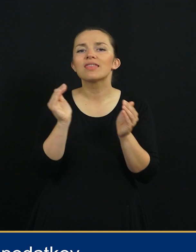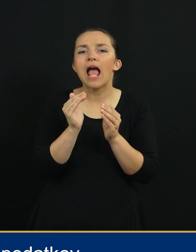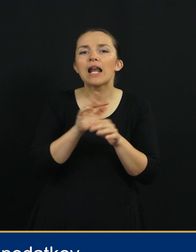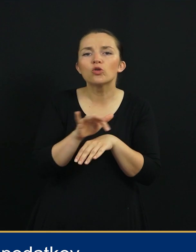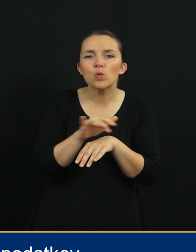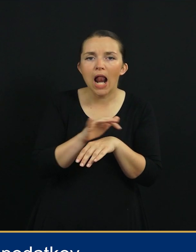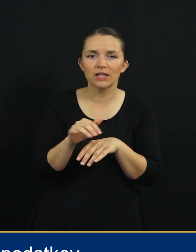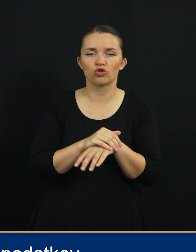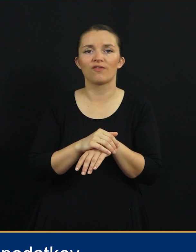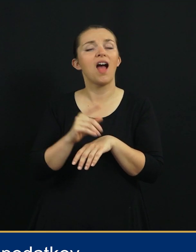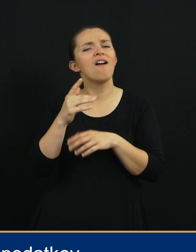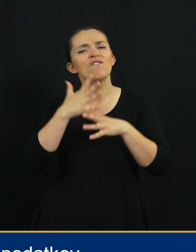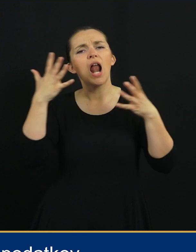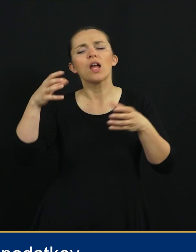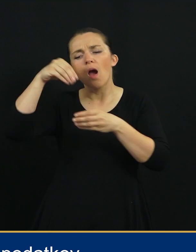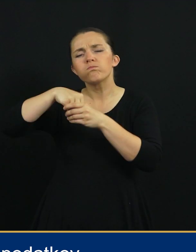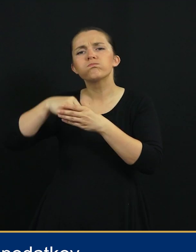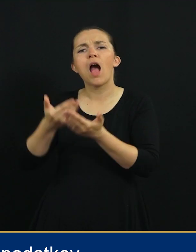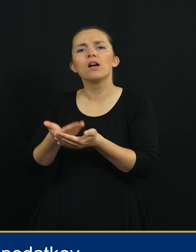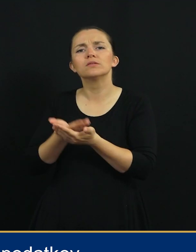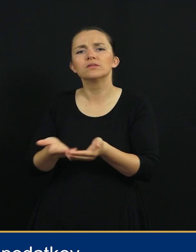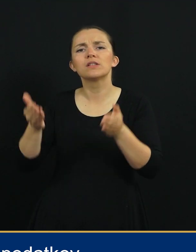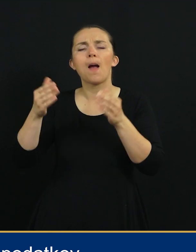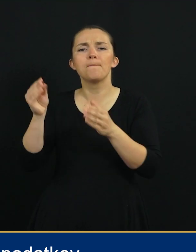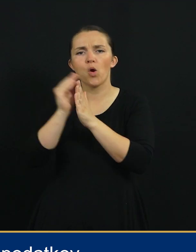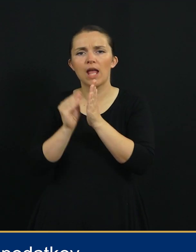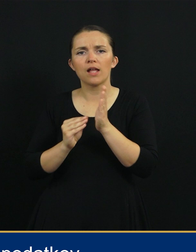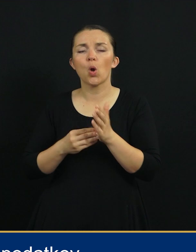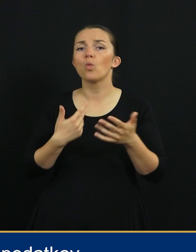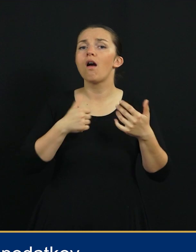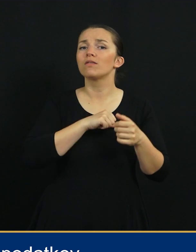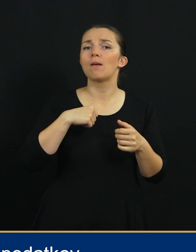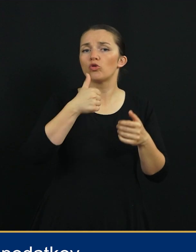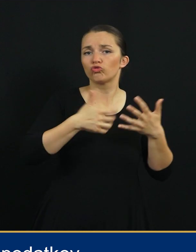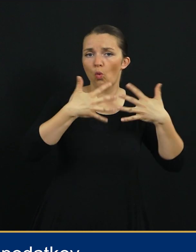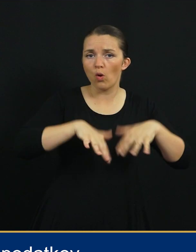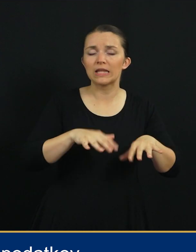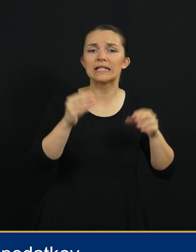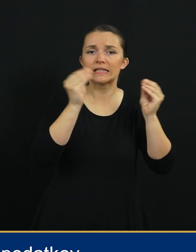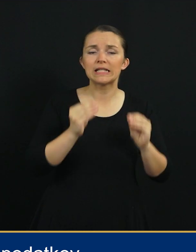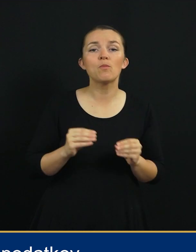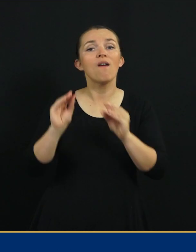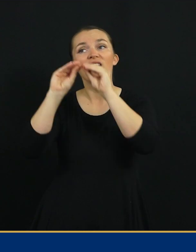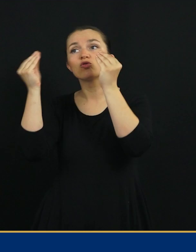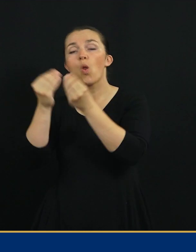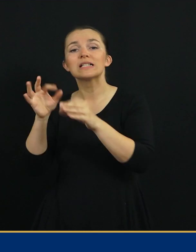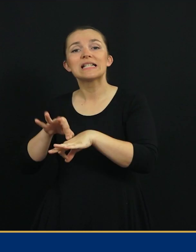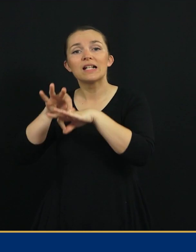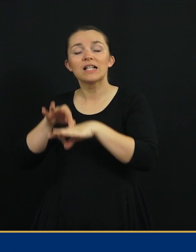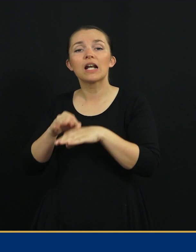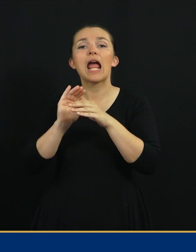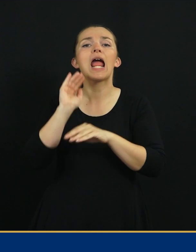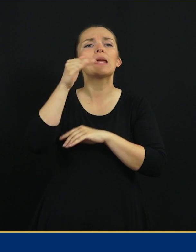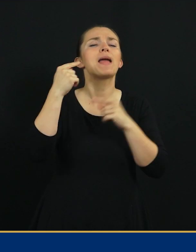računalništva, velikih baz podatkov, avtonomnih sistemov, vesoljskih senzorjev,